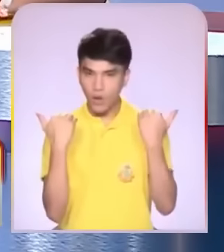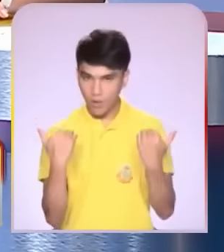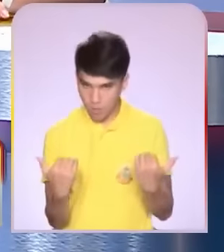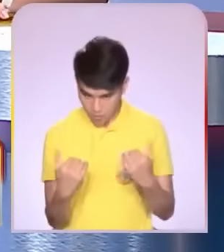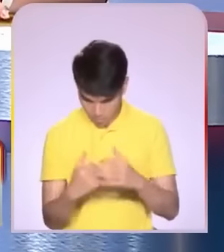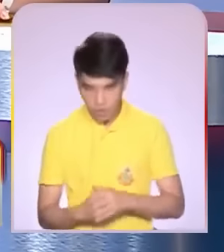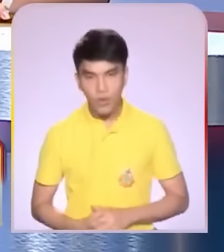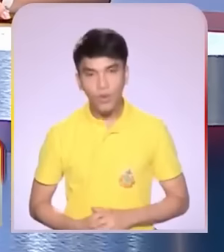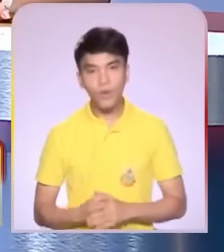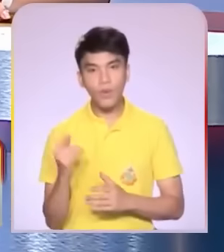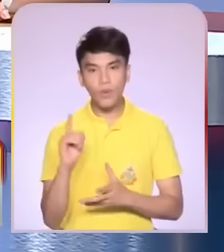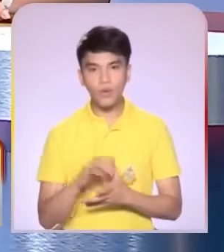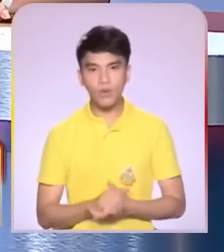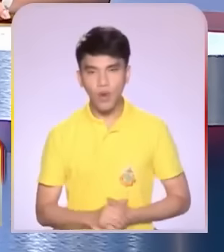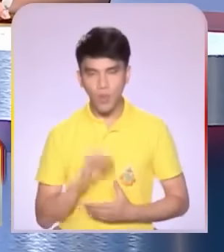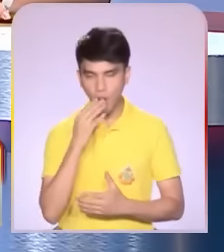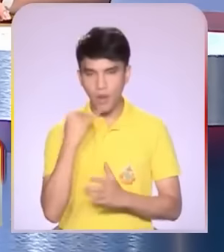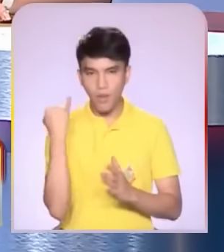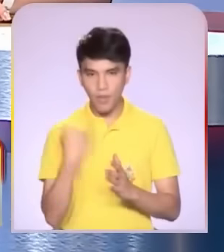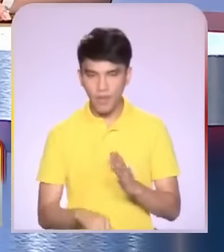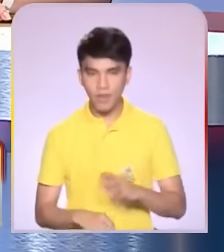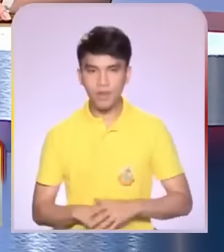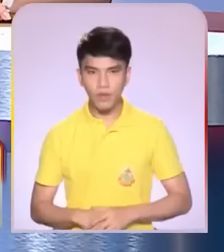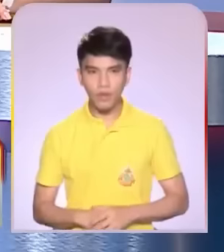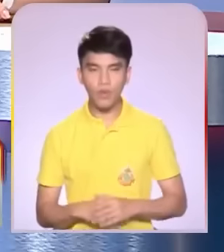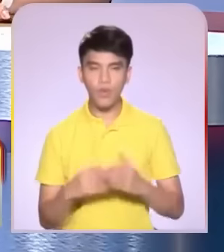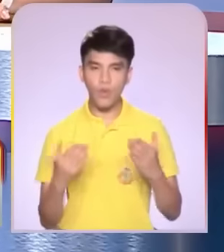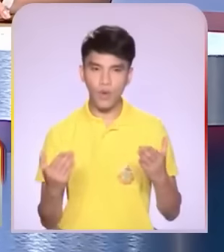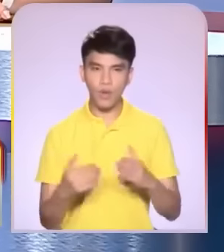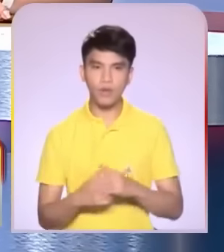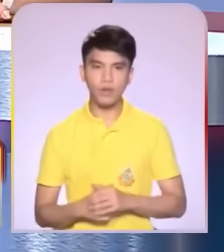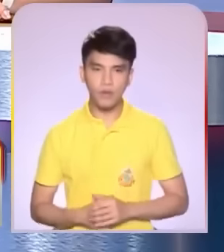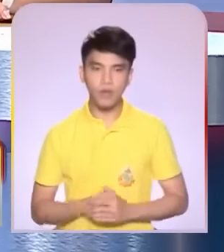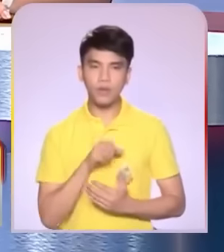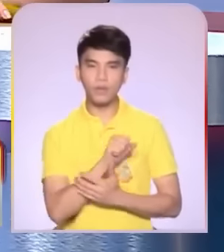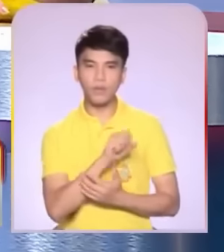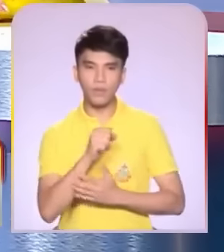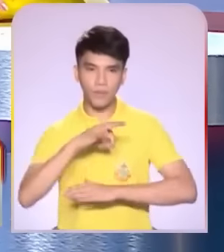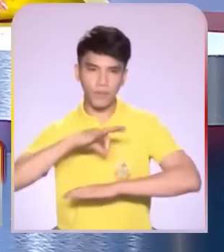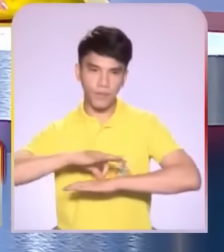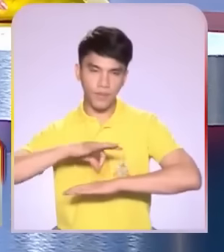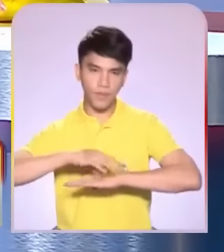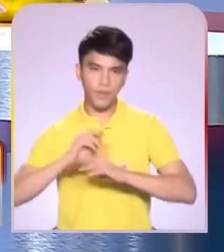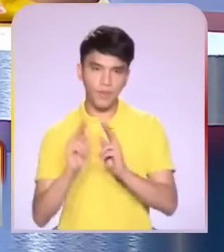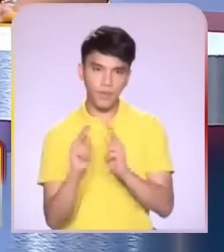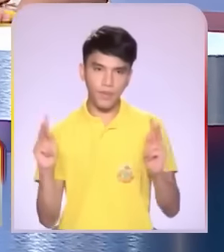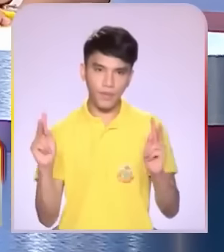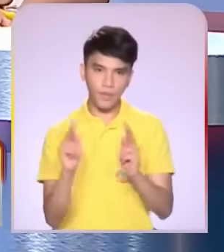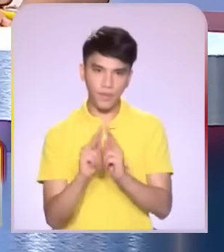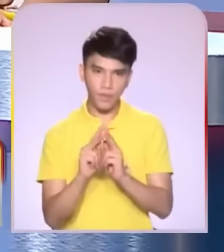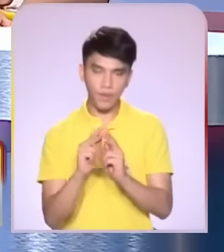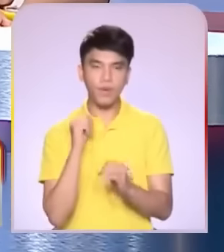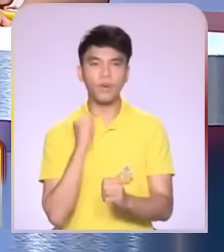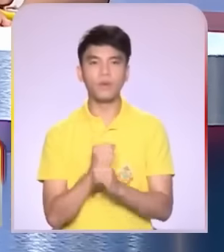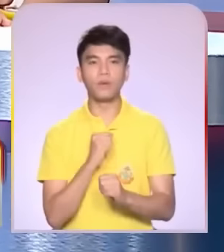อมัทธาท่านวันมูฮัมหมัดบอกแล้วมันไม่ถูกต้องถึงแม้จะไม่ได้เป็นส.ส.ก็ตาม ค่ะ แต่เข้าไปอยู่ใน ตำแหน่งในกรรมธิการ อยู่ในกรรมธิ